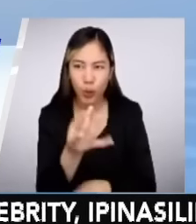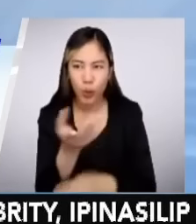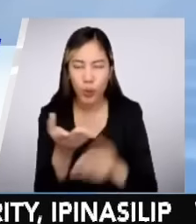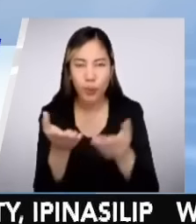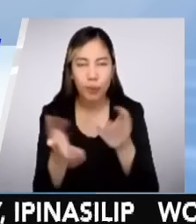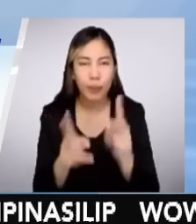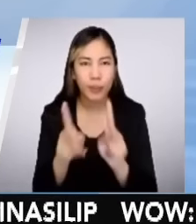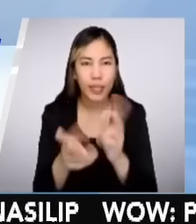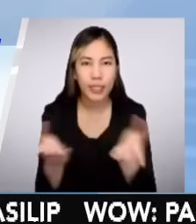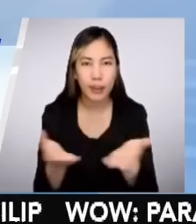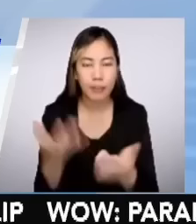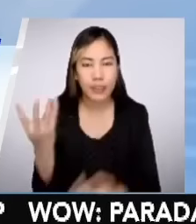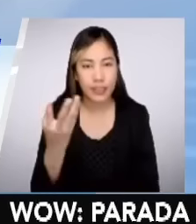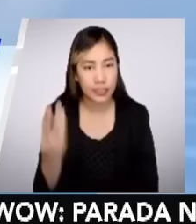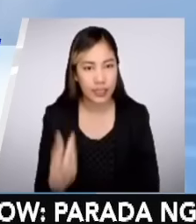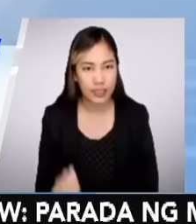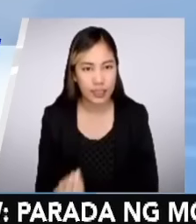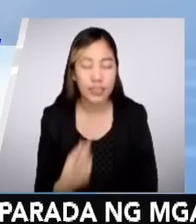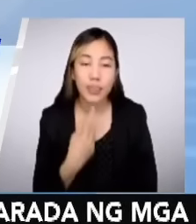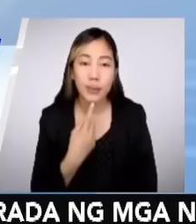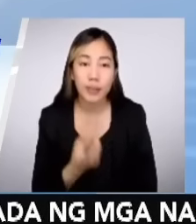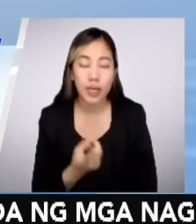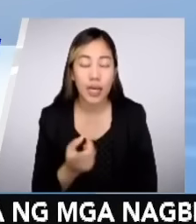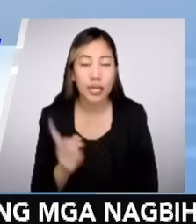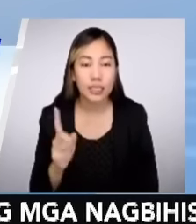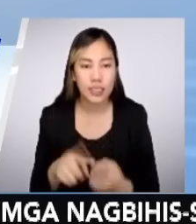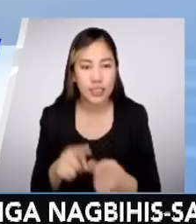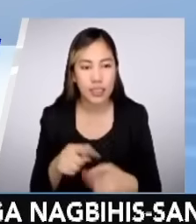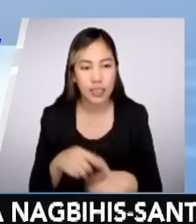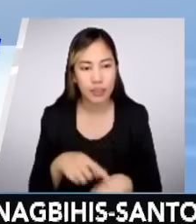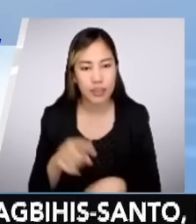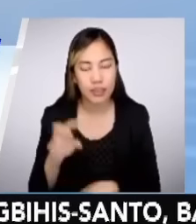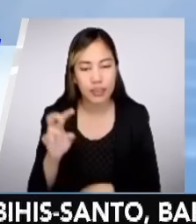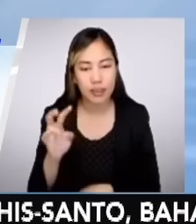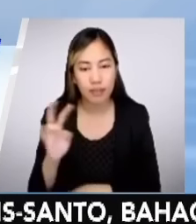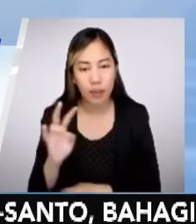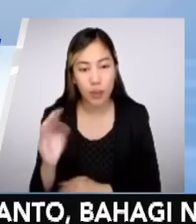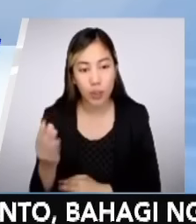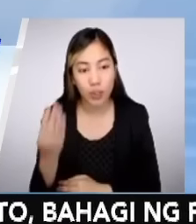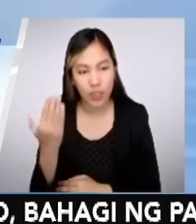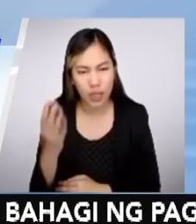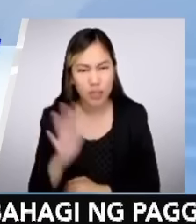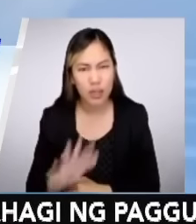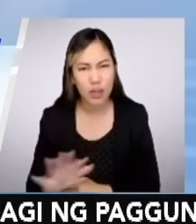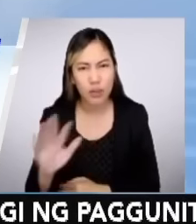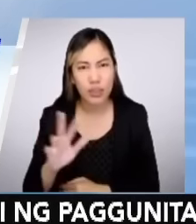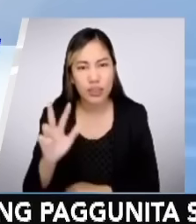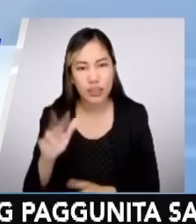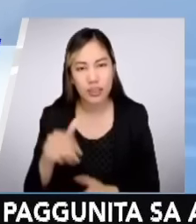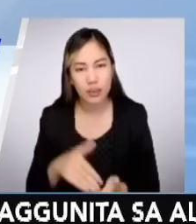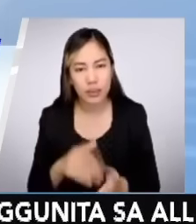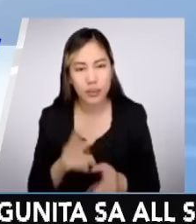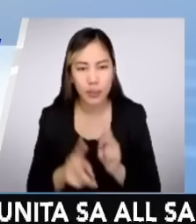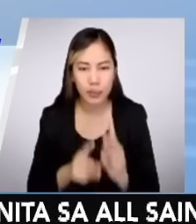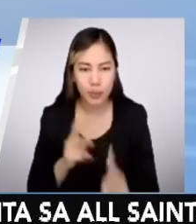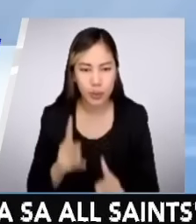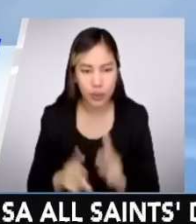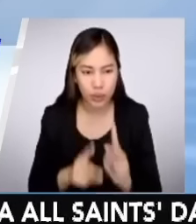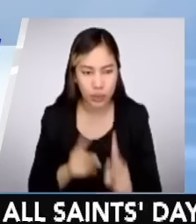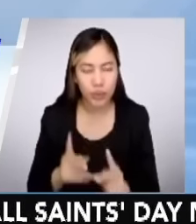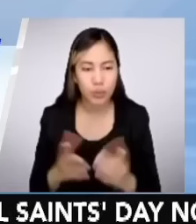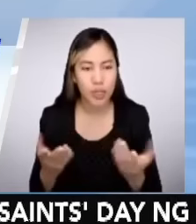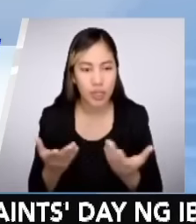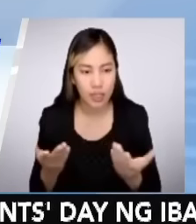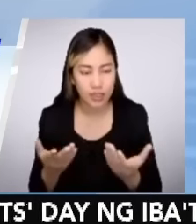hanggang nitong alas 7 ng umaga, umaabot lang sa halos 3,000 pasahero ang dumating sa passenger terminal. At ngayong